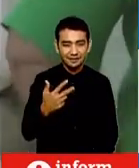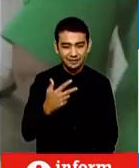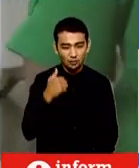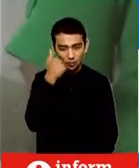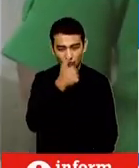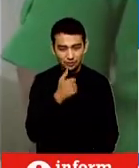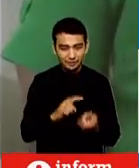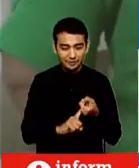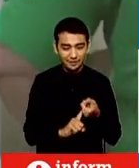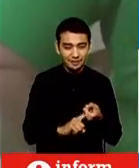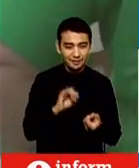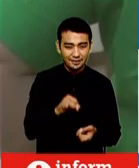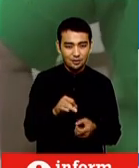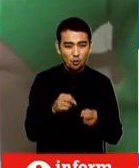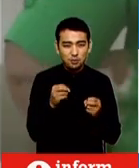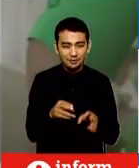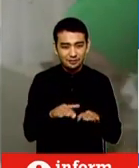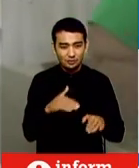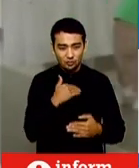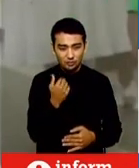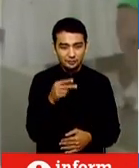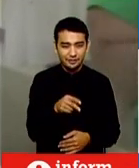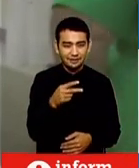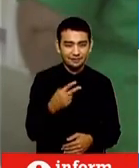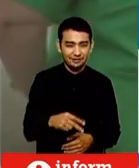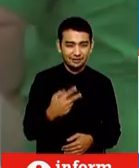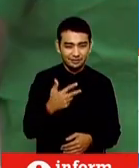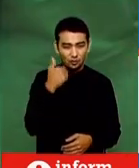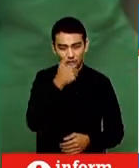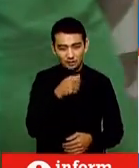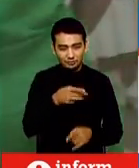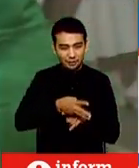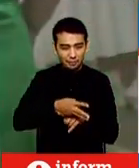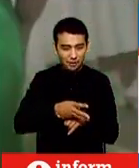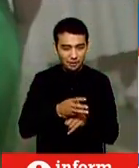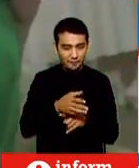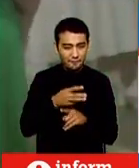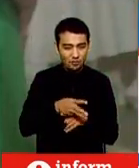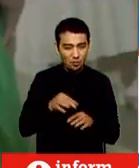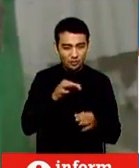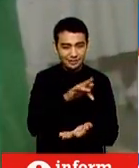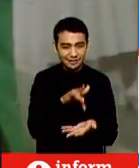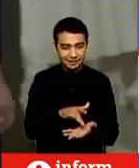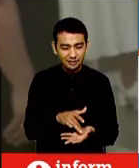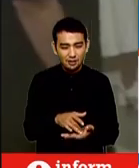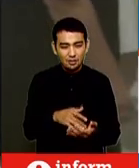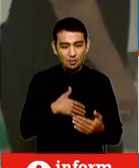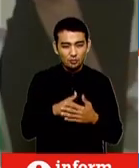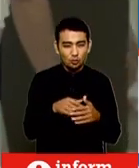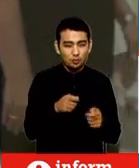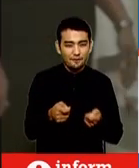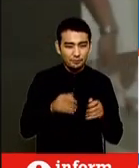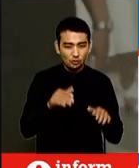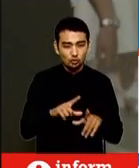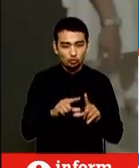Что касается обеспечения безопасности детей в 2023 году, то камеры видеонаблюдения выходят на центры оперативного управления. При входе